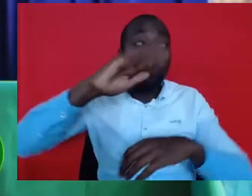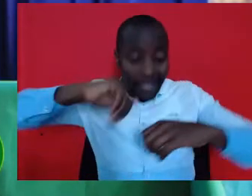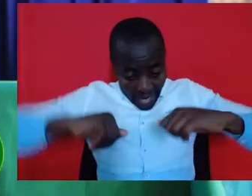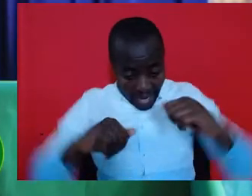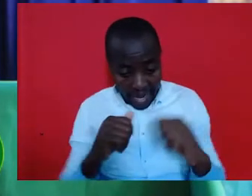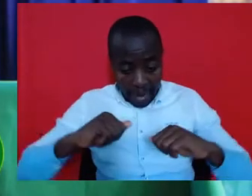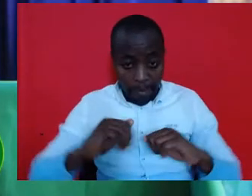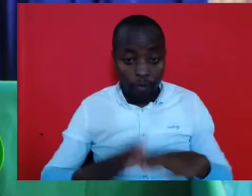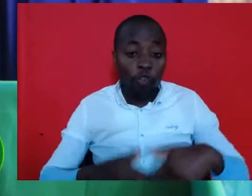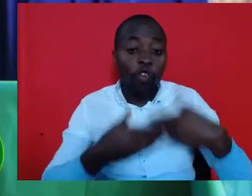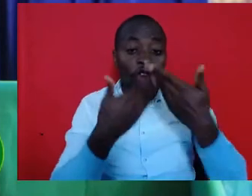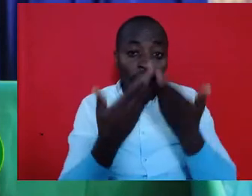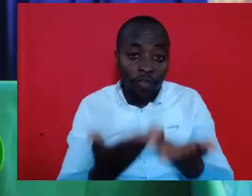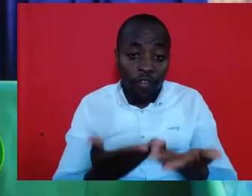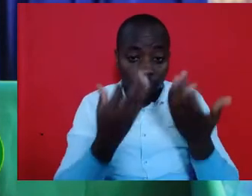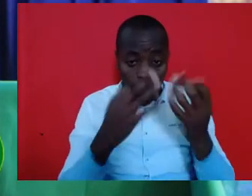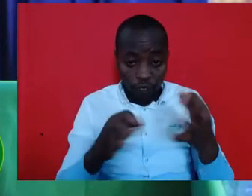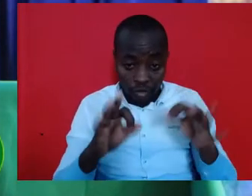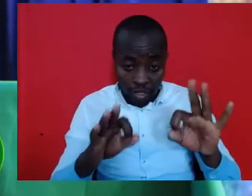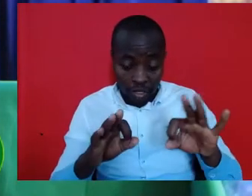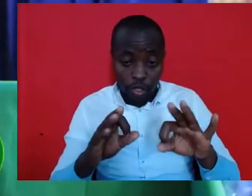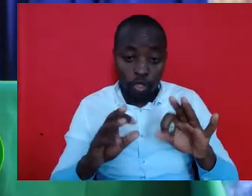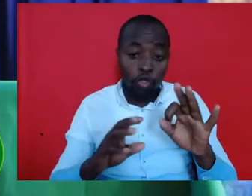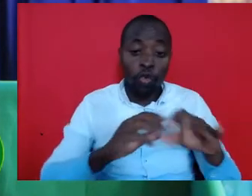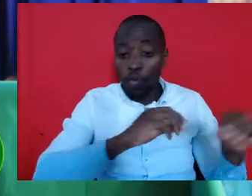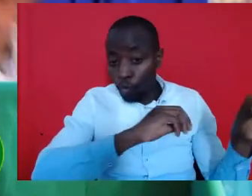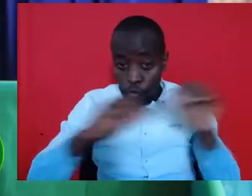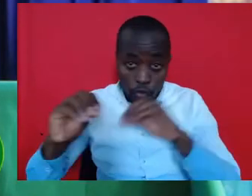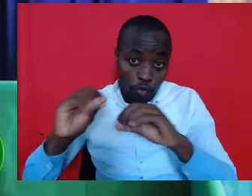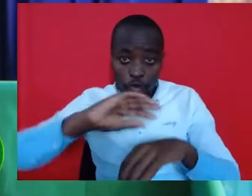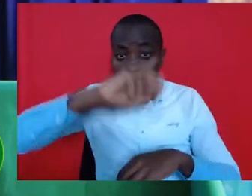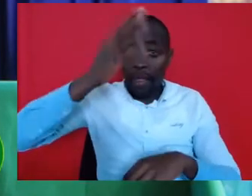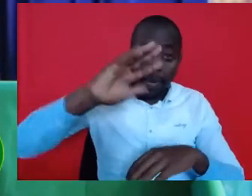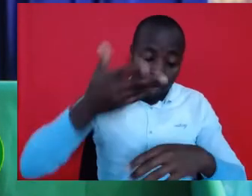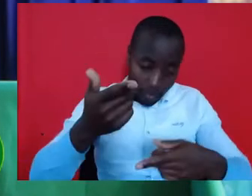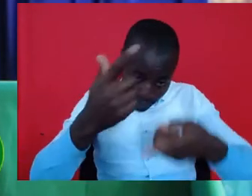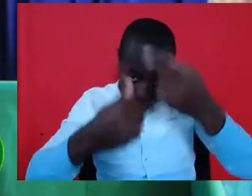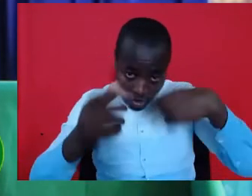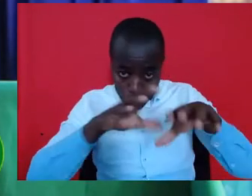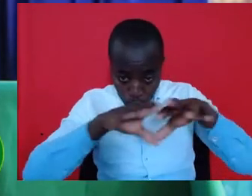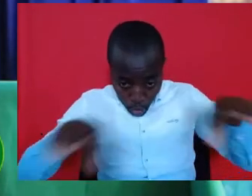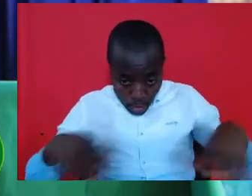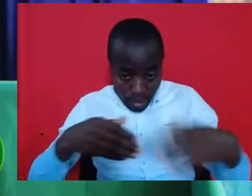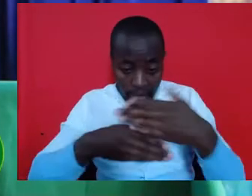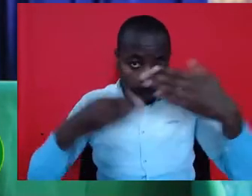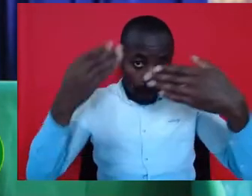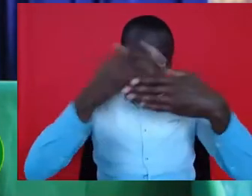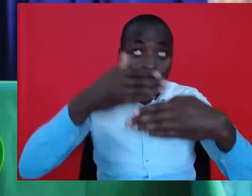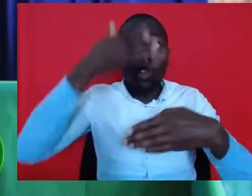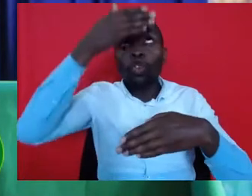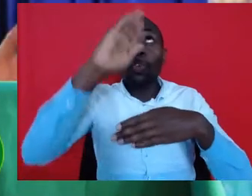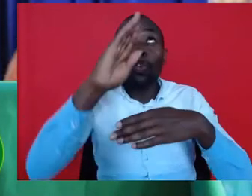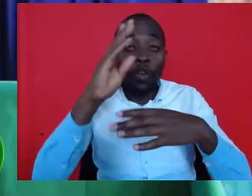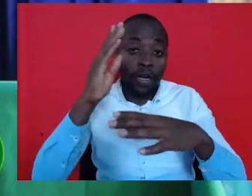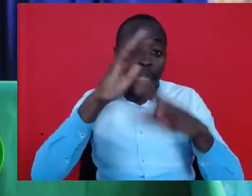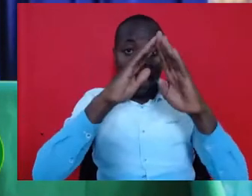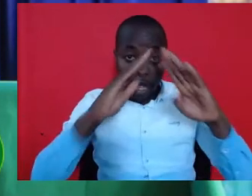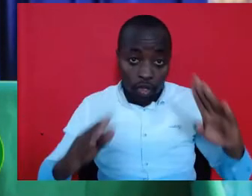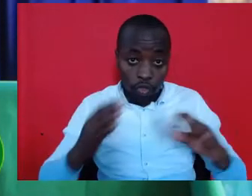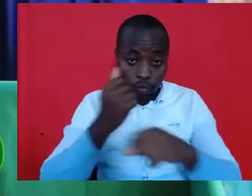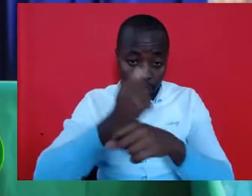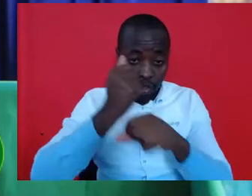kwa kujitolea kwetu, kwenenda mlimani, kuleta mbao na kumjengea Mungu makao ya